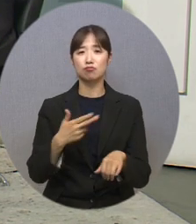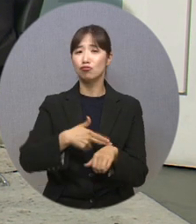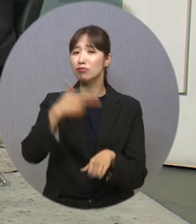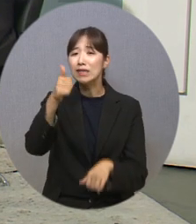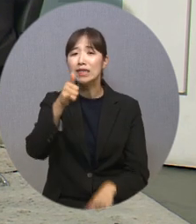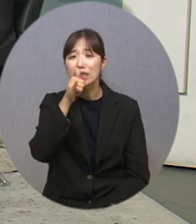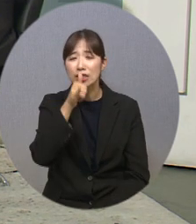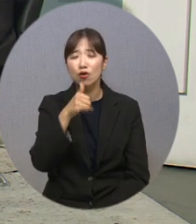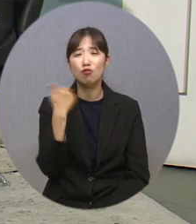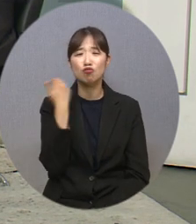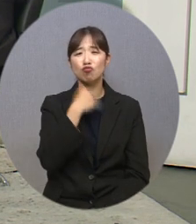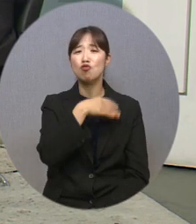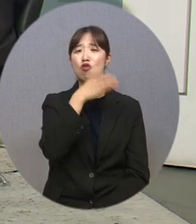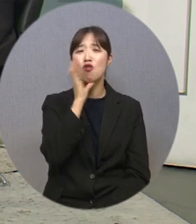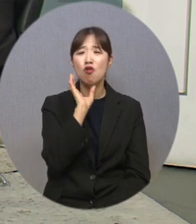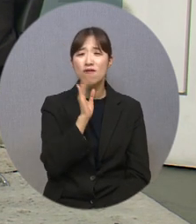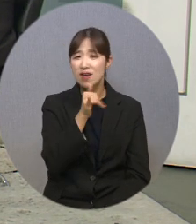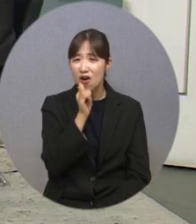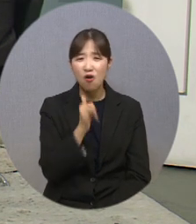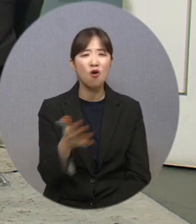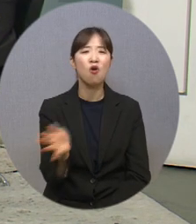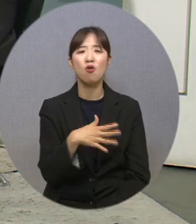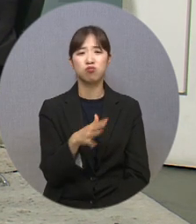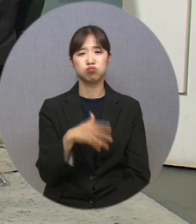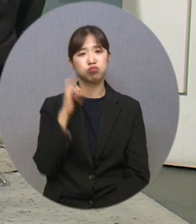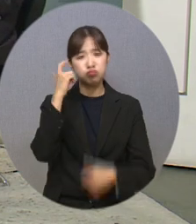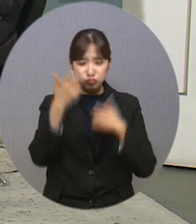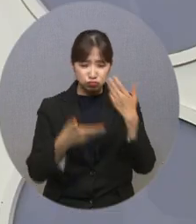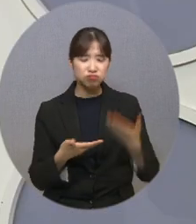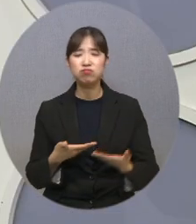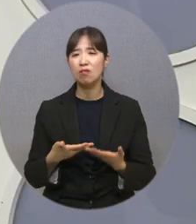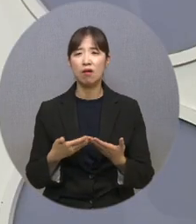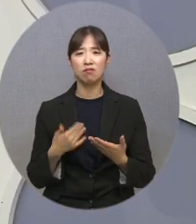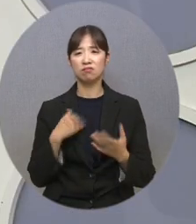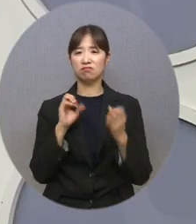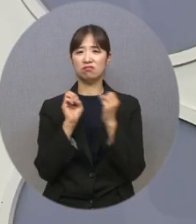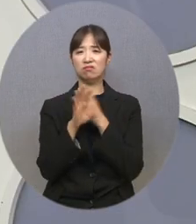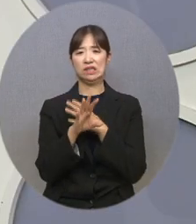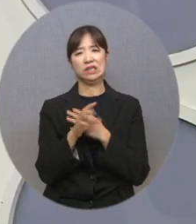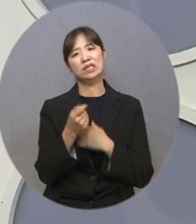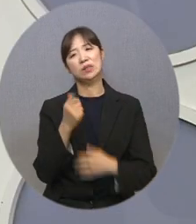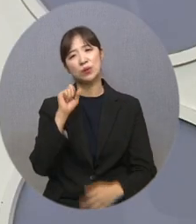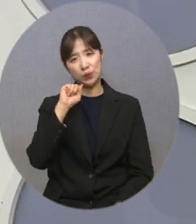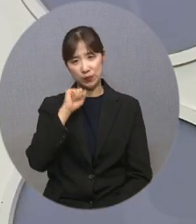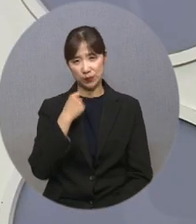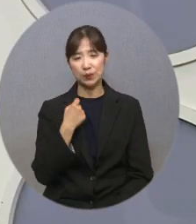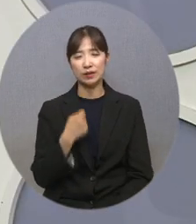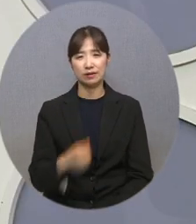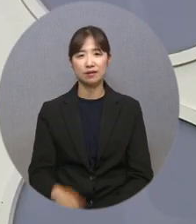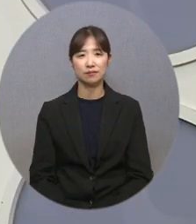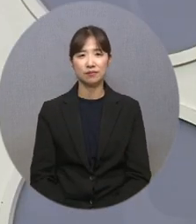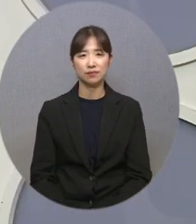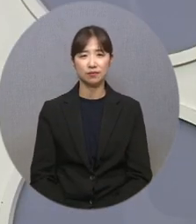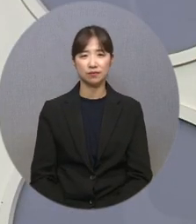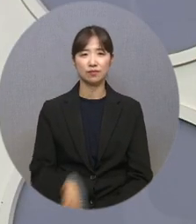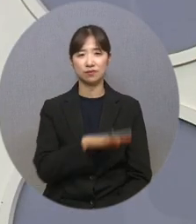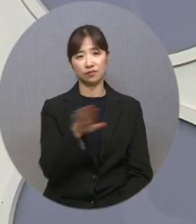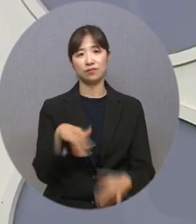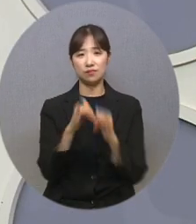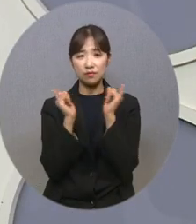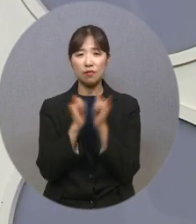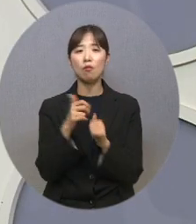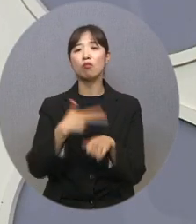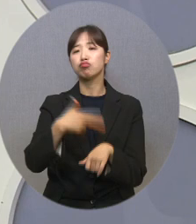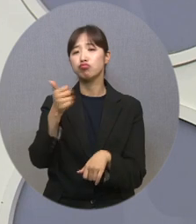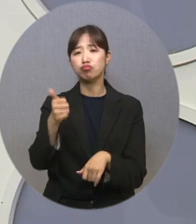있습니까? 또는 어른이 있습니까? 그런 질문을 받았을 때 저는 답변하기가 참 곤혹스러워요. 우리 사회의 스승은